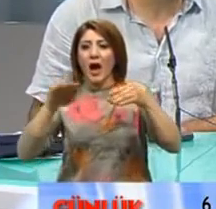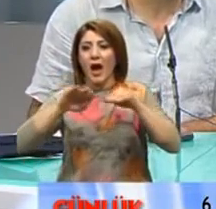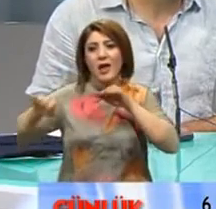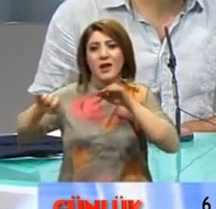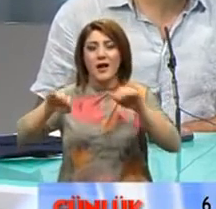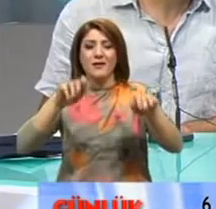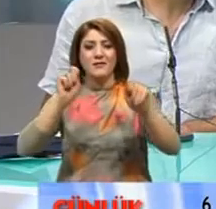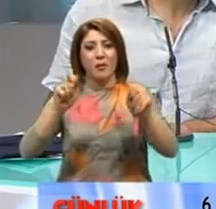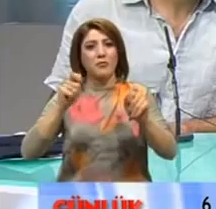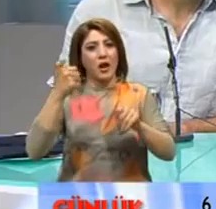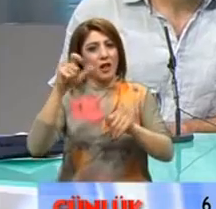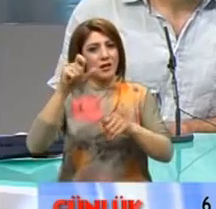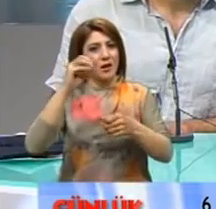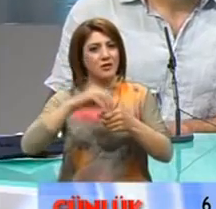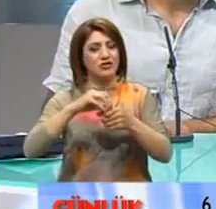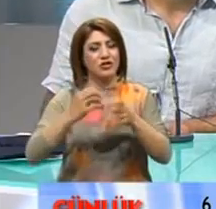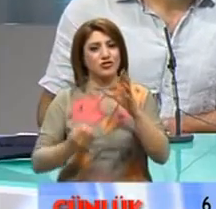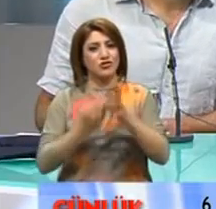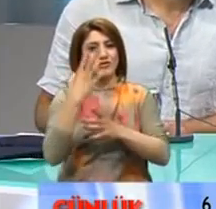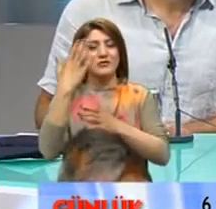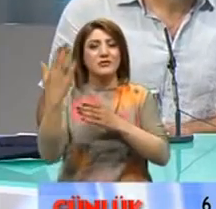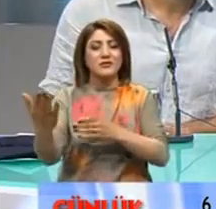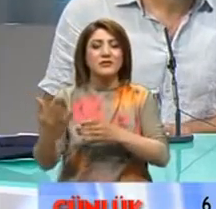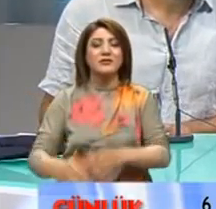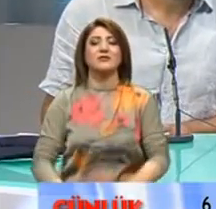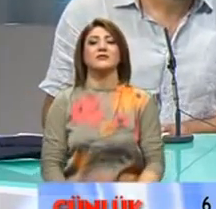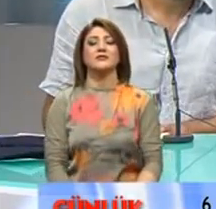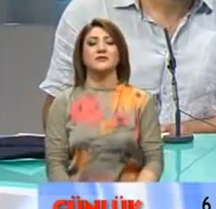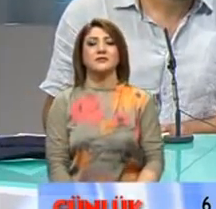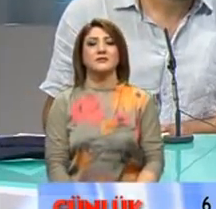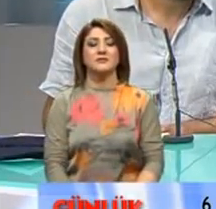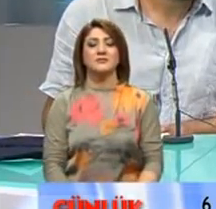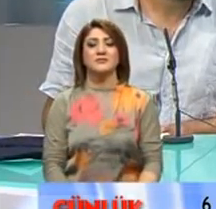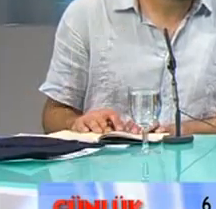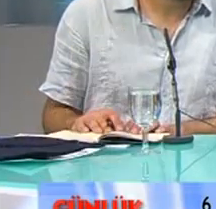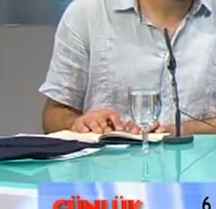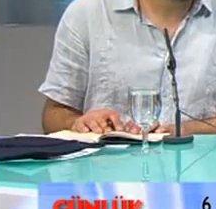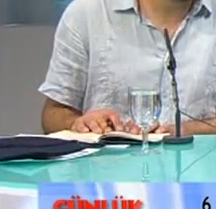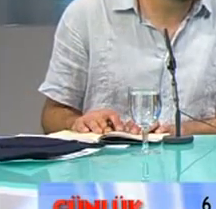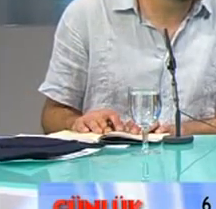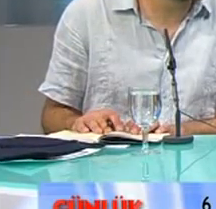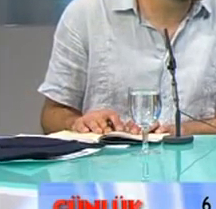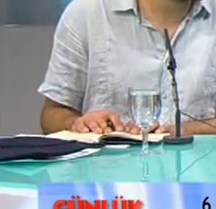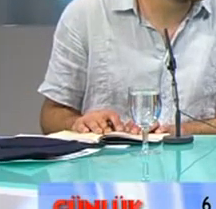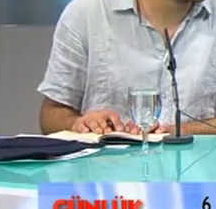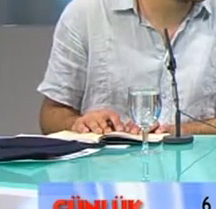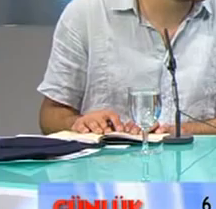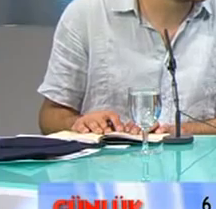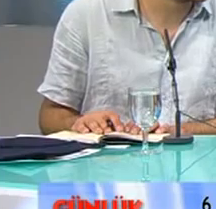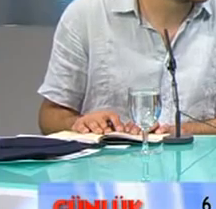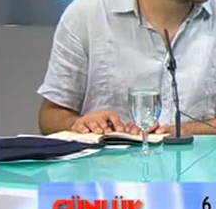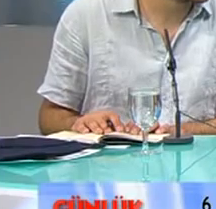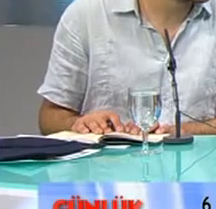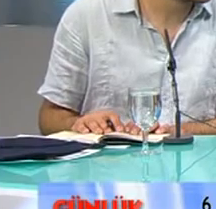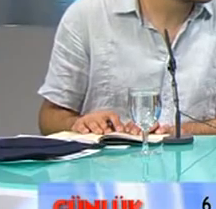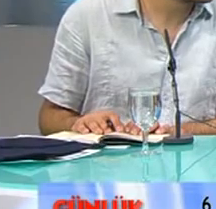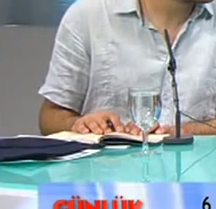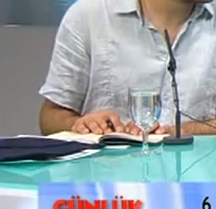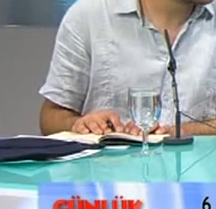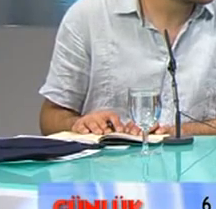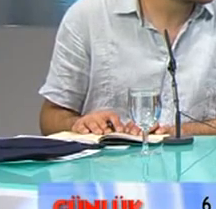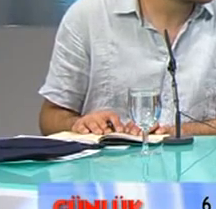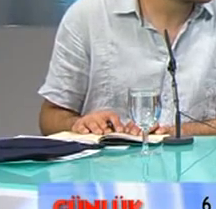aylıkken. Yes, so what are harmonic words? For example, I mean you know better than I do. I don't think so.